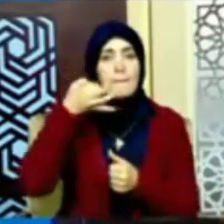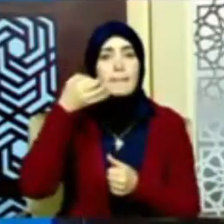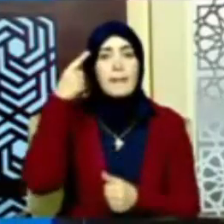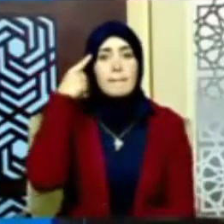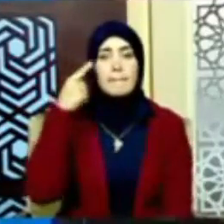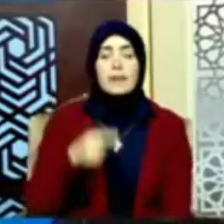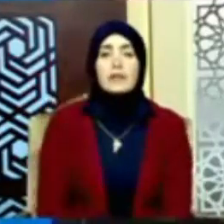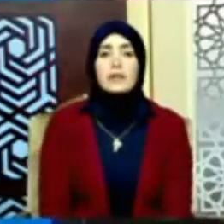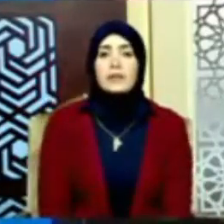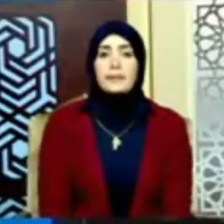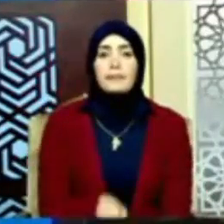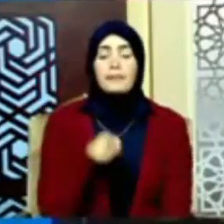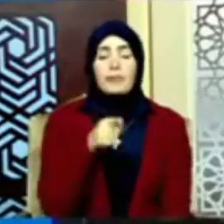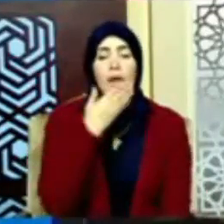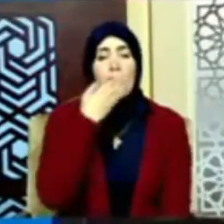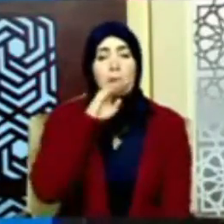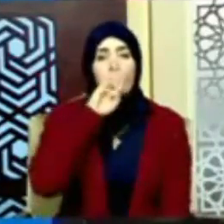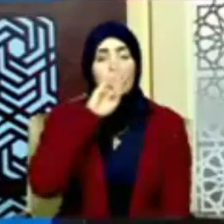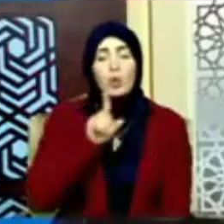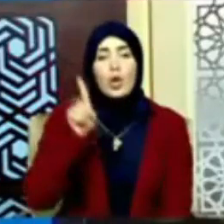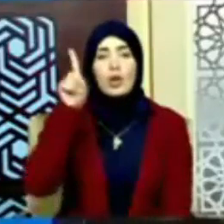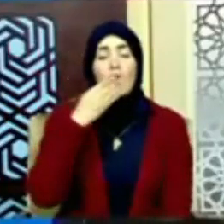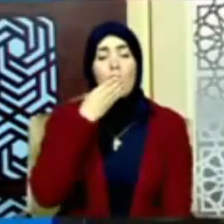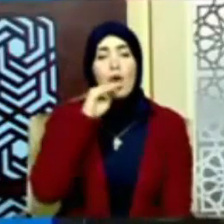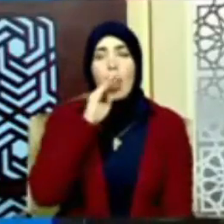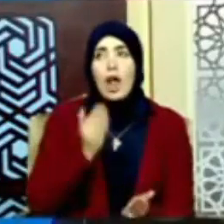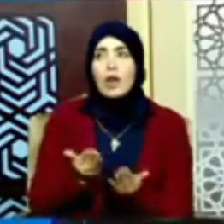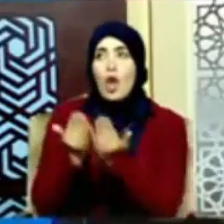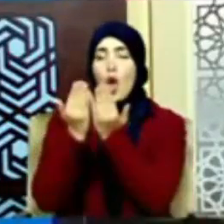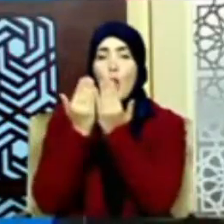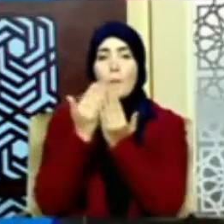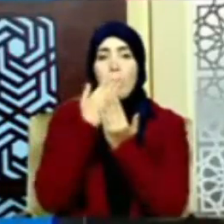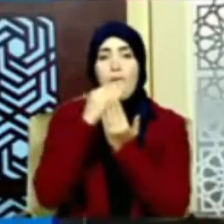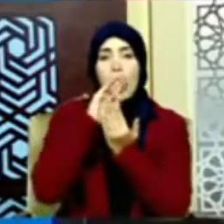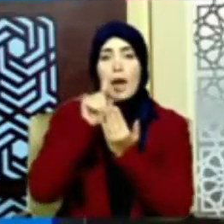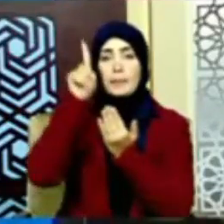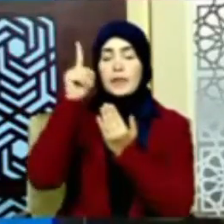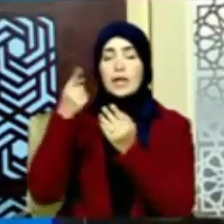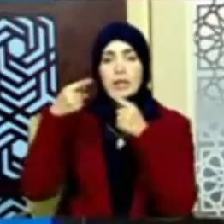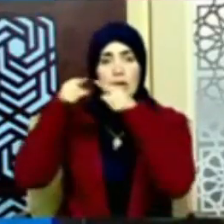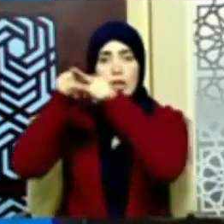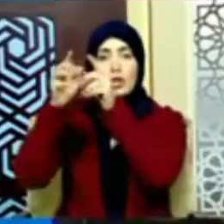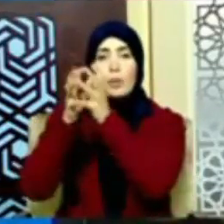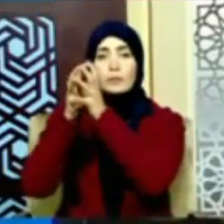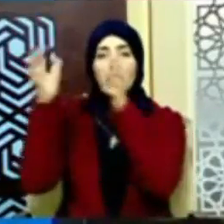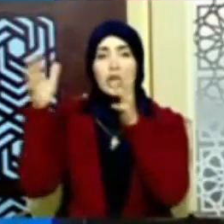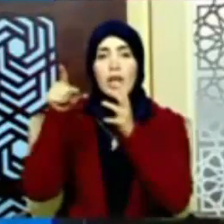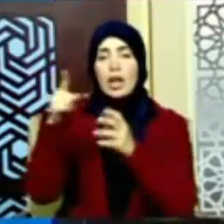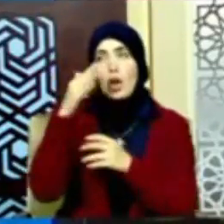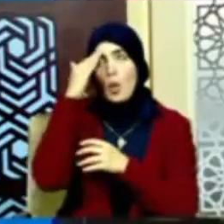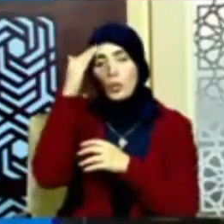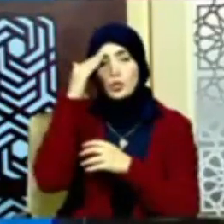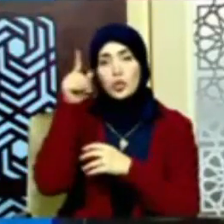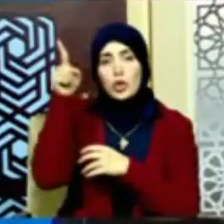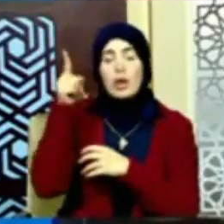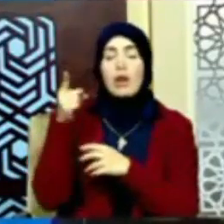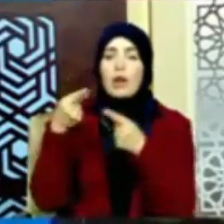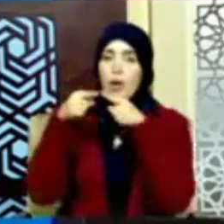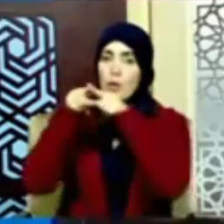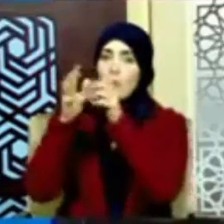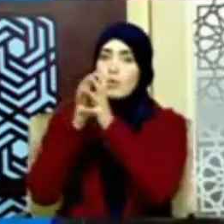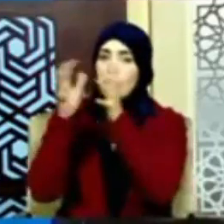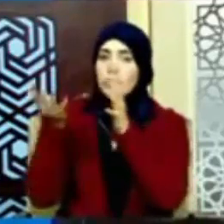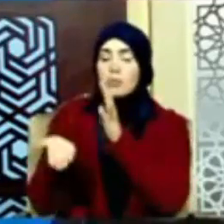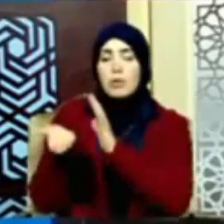أحمدك اللهم حمدا يليق بجلالك، وأثني عليك ثناء يليق